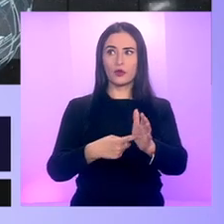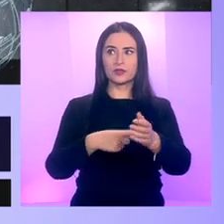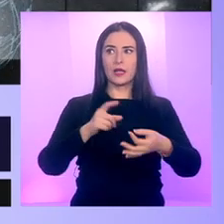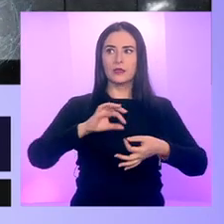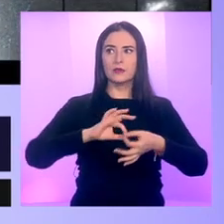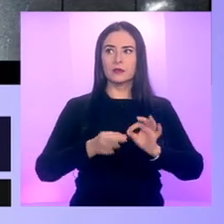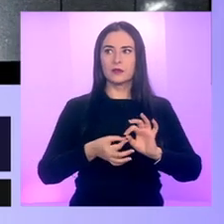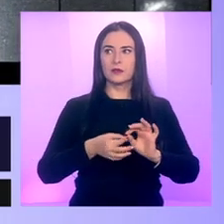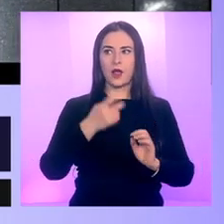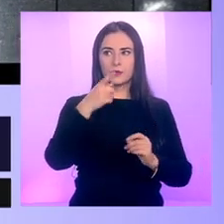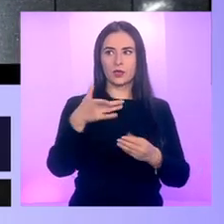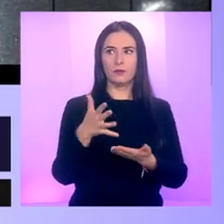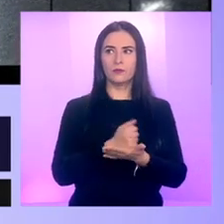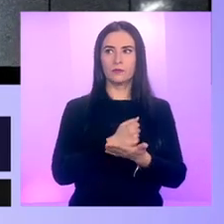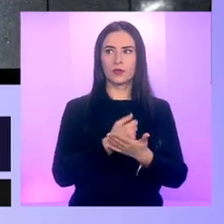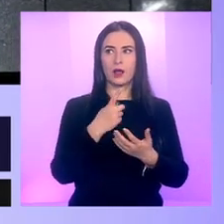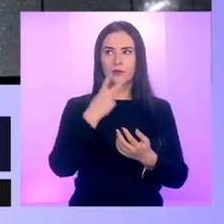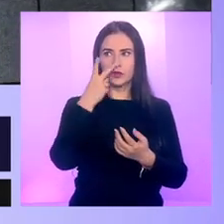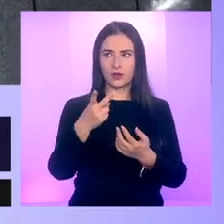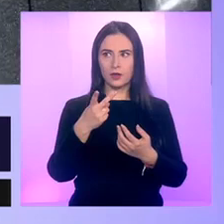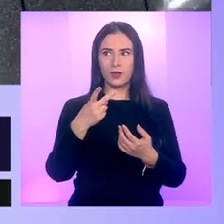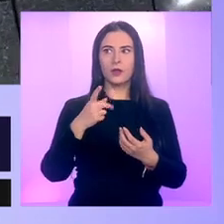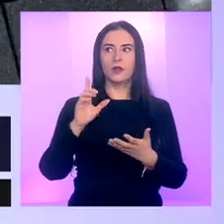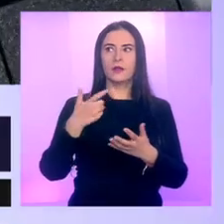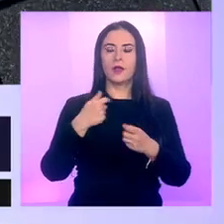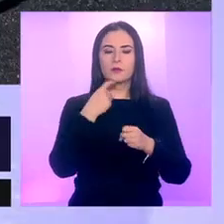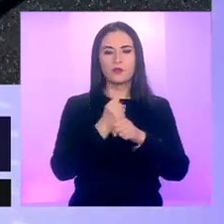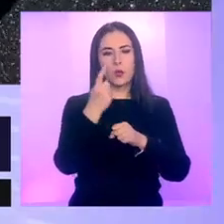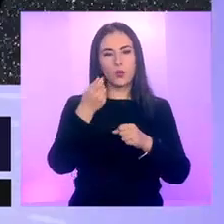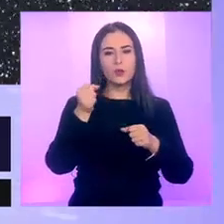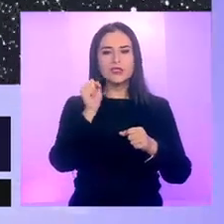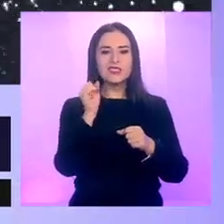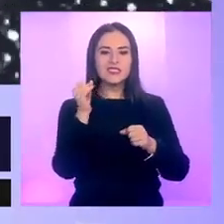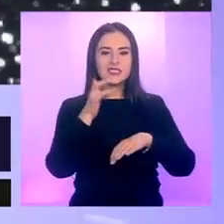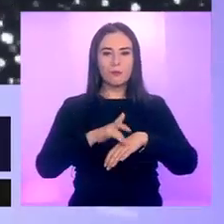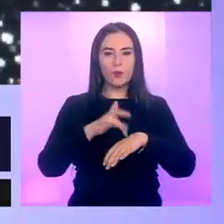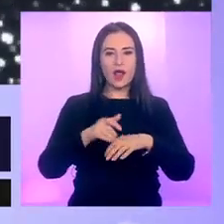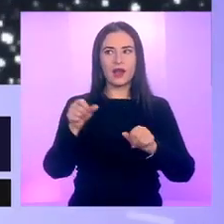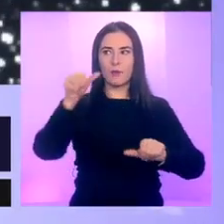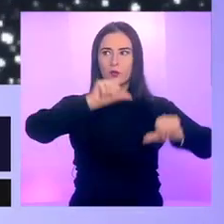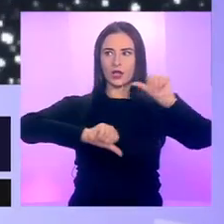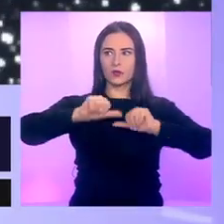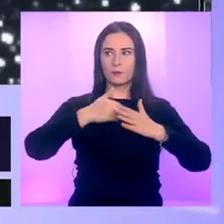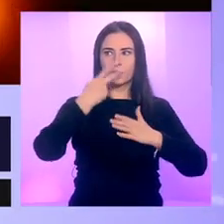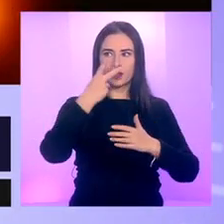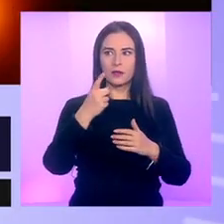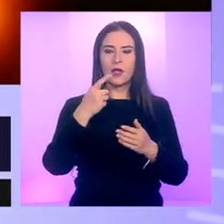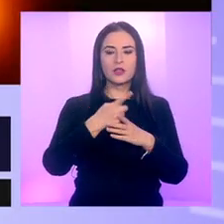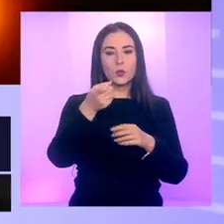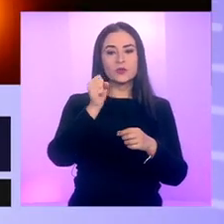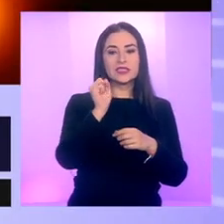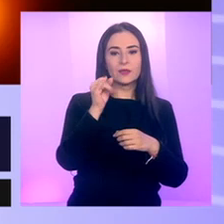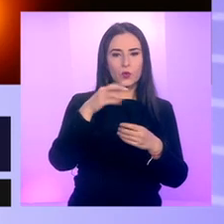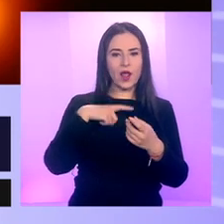Hawking, iar cercetătorii din Israel au reușit să creeze o simulare în laborator a găurii negre și să arate că în acea